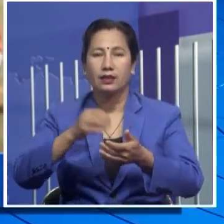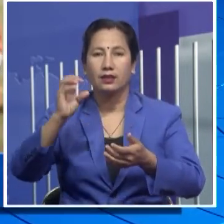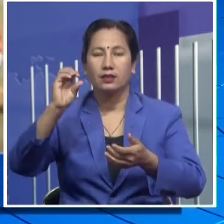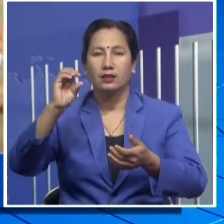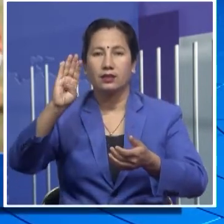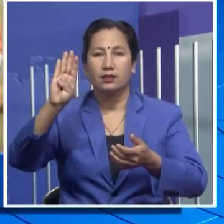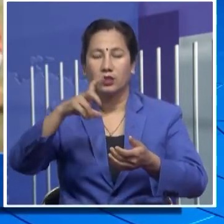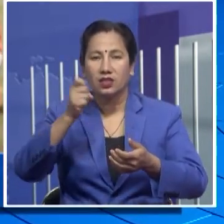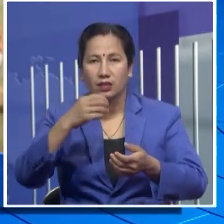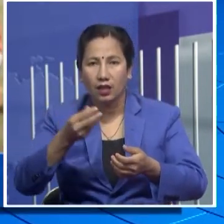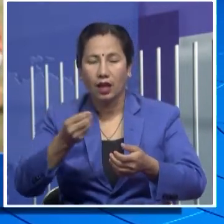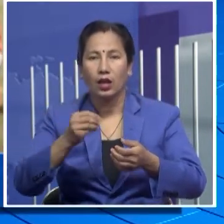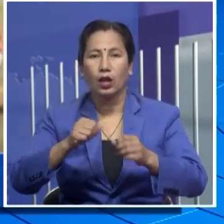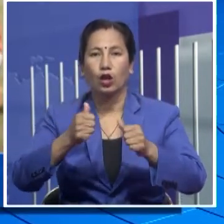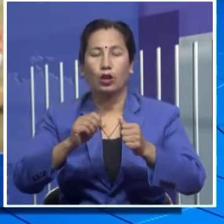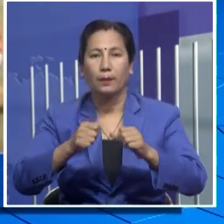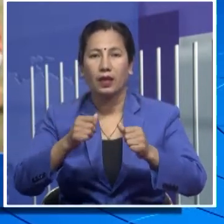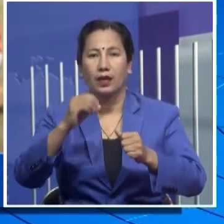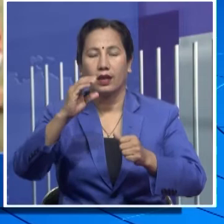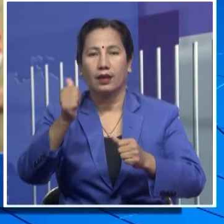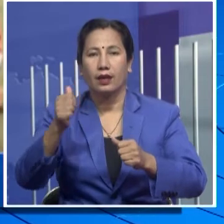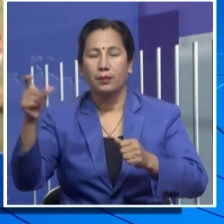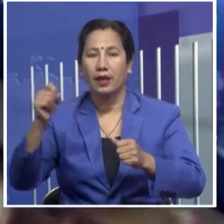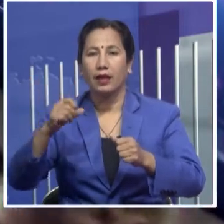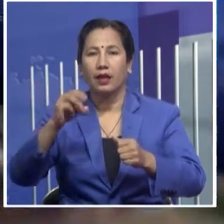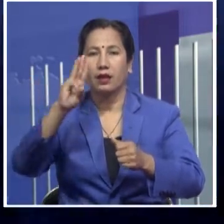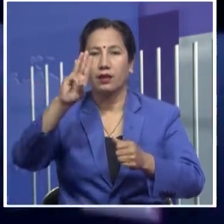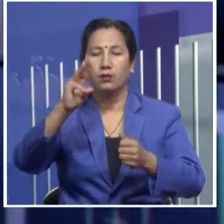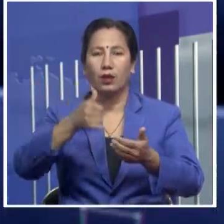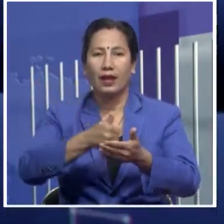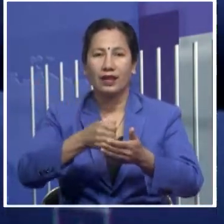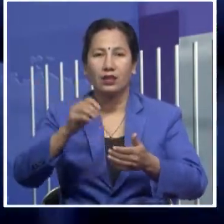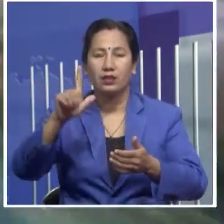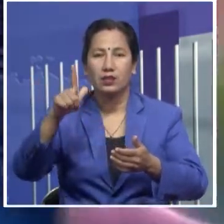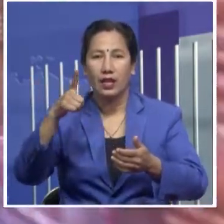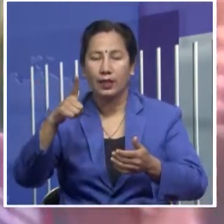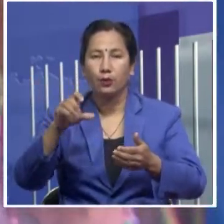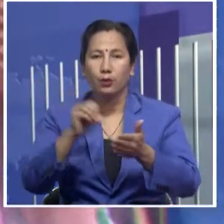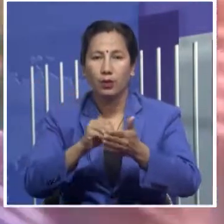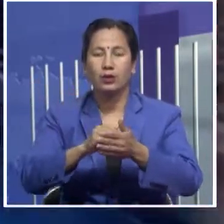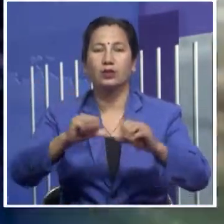मनाङ मर्स्याङदी स्तब्ध। हरारा गोल्ड कपको उपाधि एपिएफलाई। मनाङको 7 पटक उपाधि चुन्न सफलता विफल।